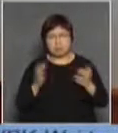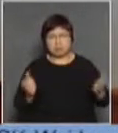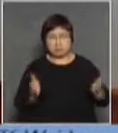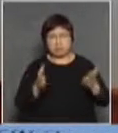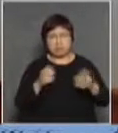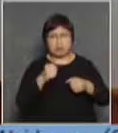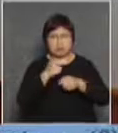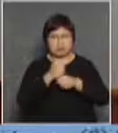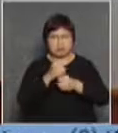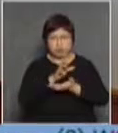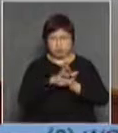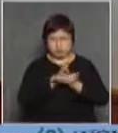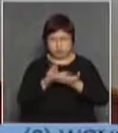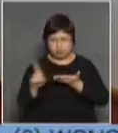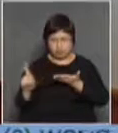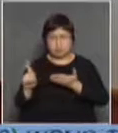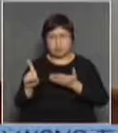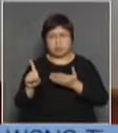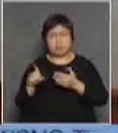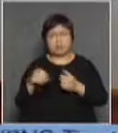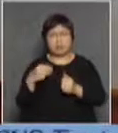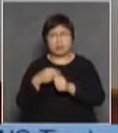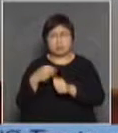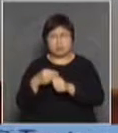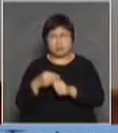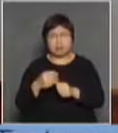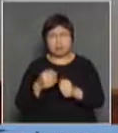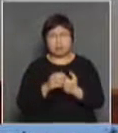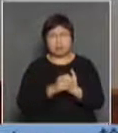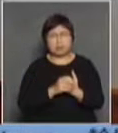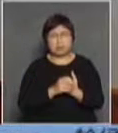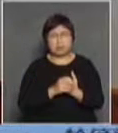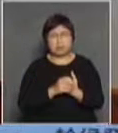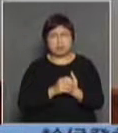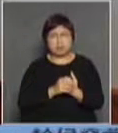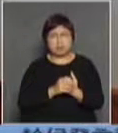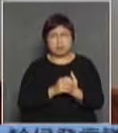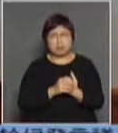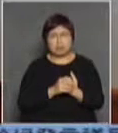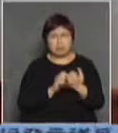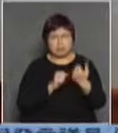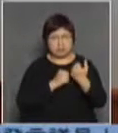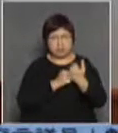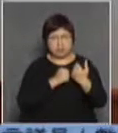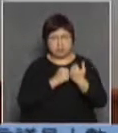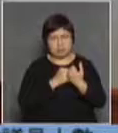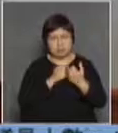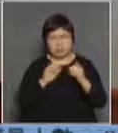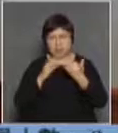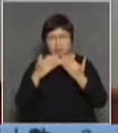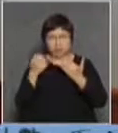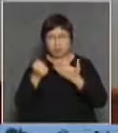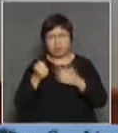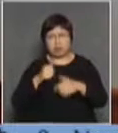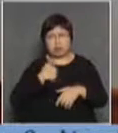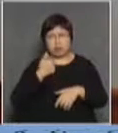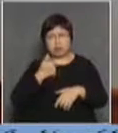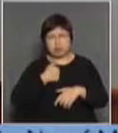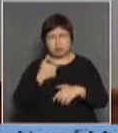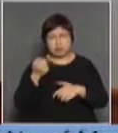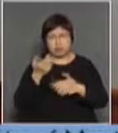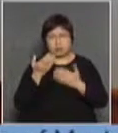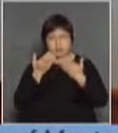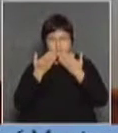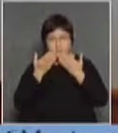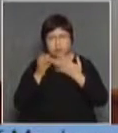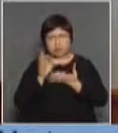業專才教育，支持 校長和教師的進修和專業